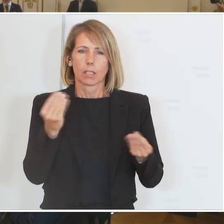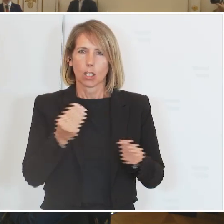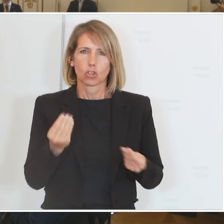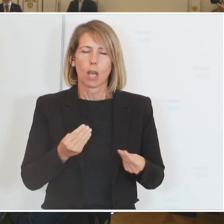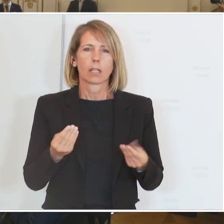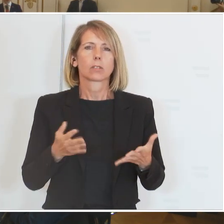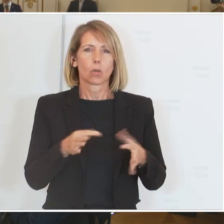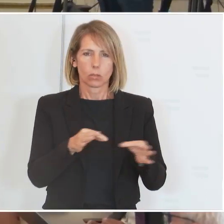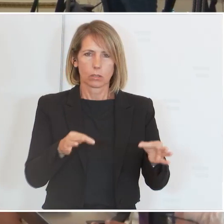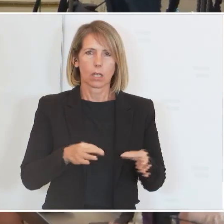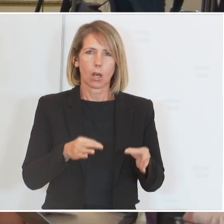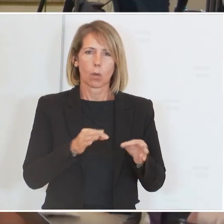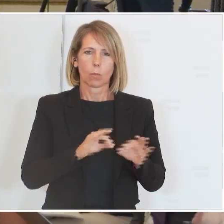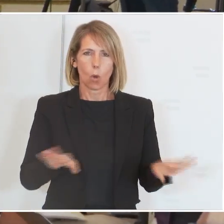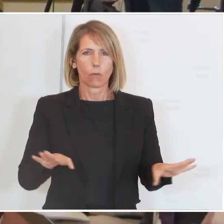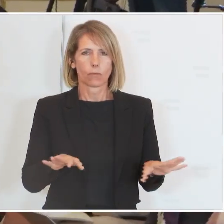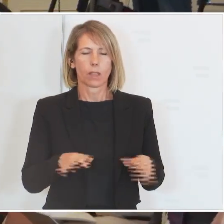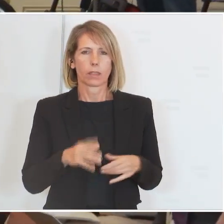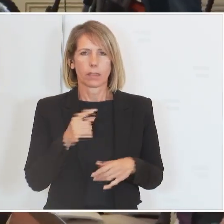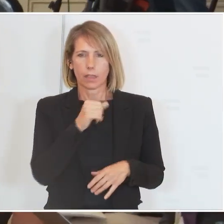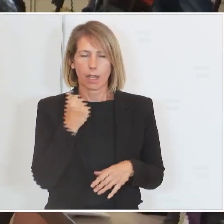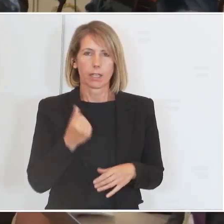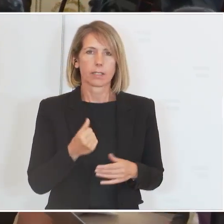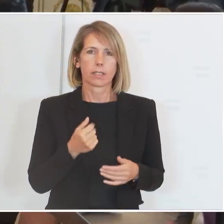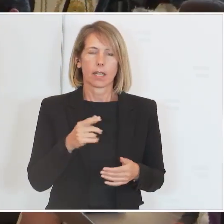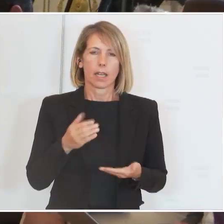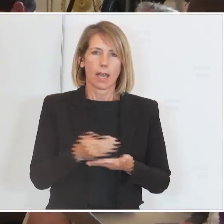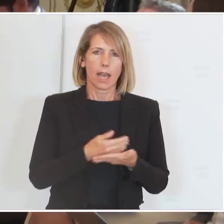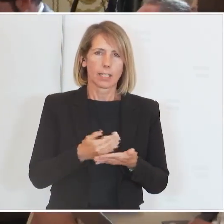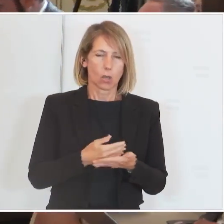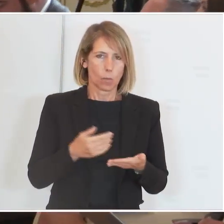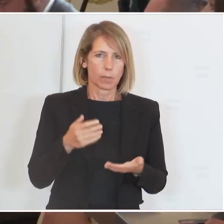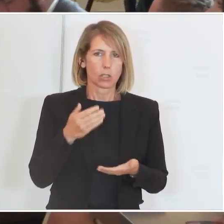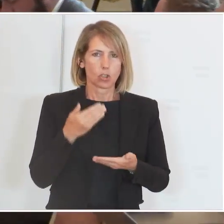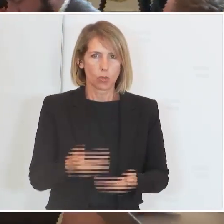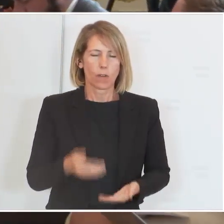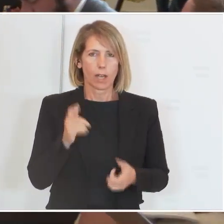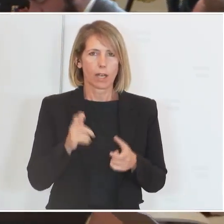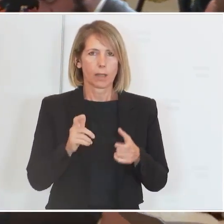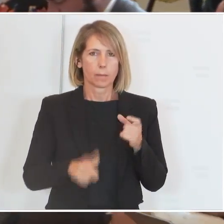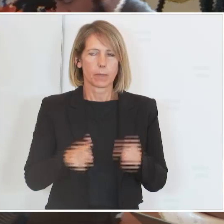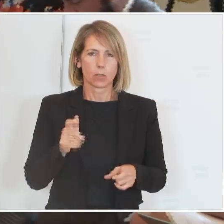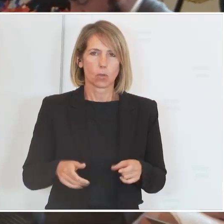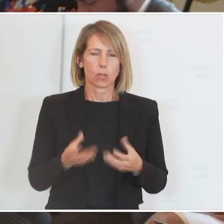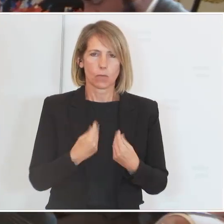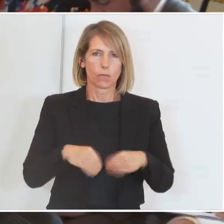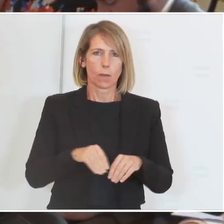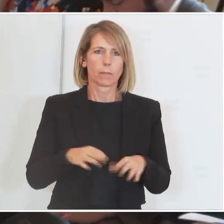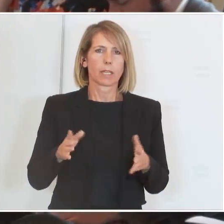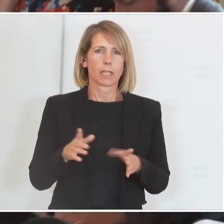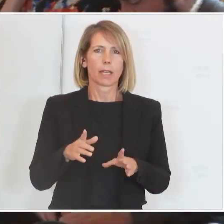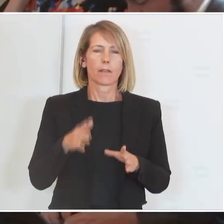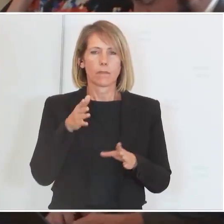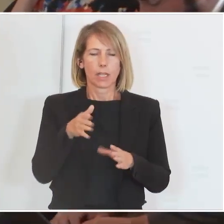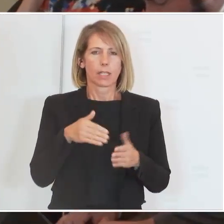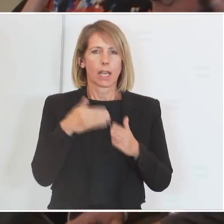jetzt das politische Bekenntnis, dass die einkommensschwachen Haushalte zumindest im kommenden Jahr entlastet werden. Gibt es dieses politische Bekenntnis langfristig oder ist